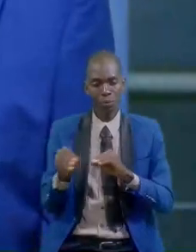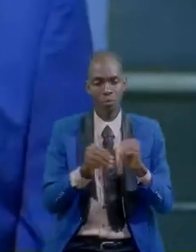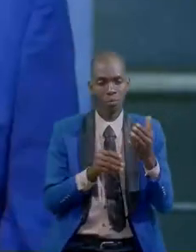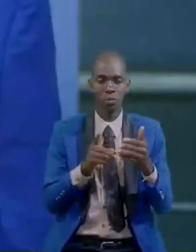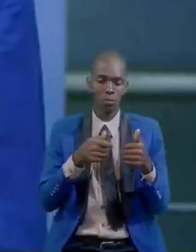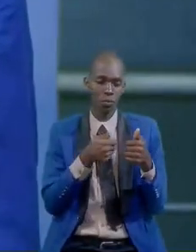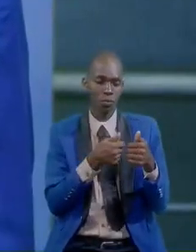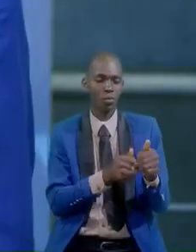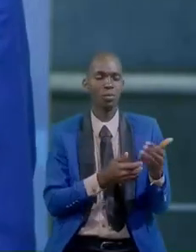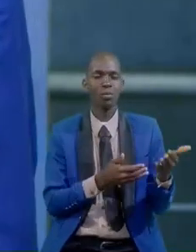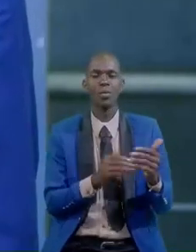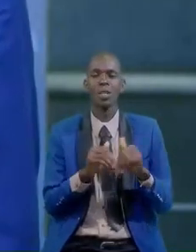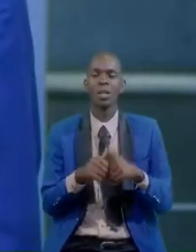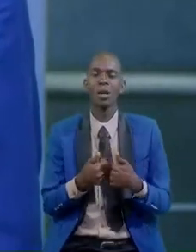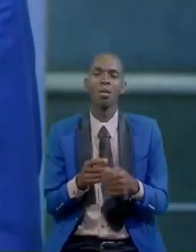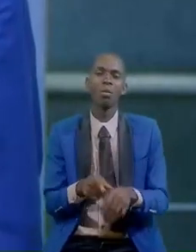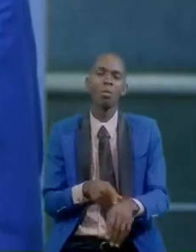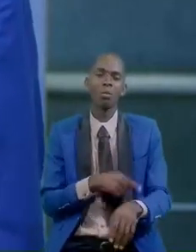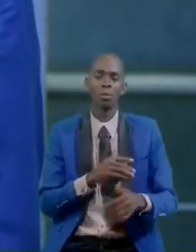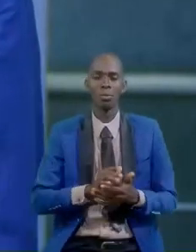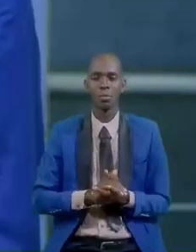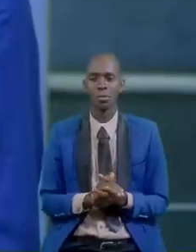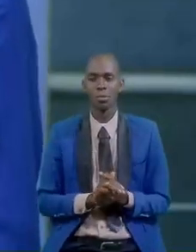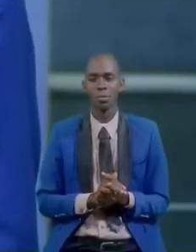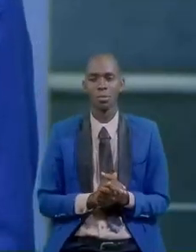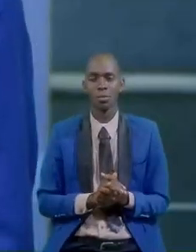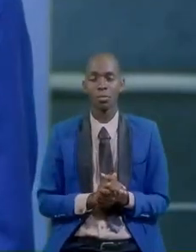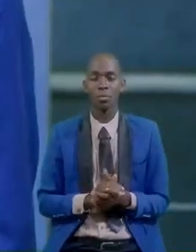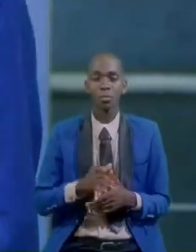êtes passé par là. Pendant combien de temps?